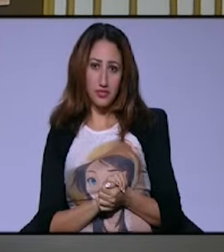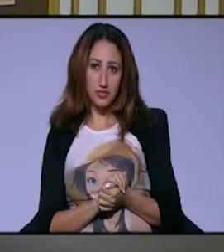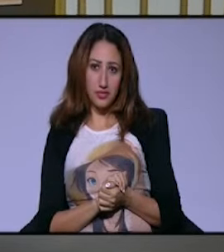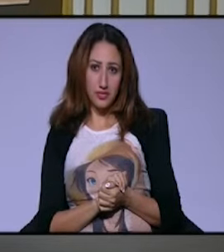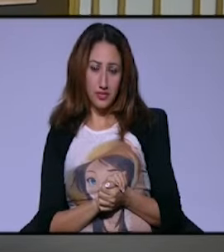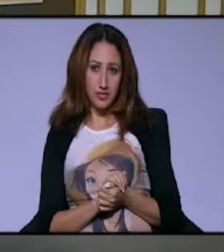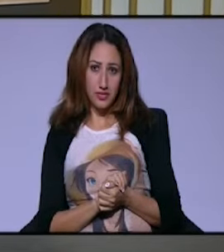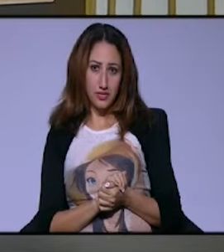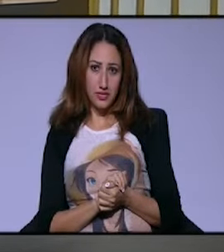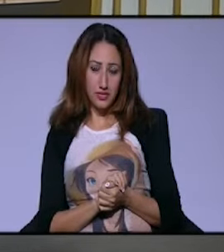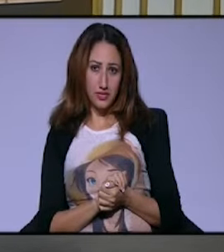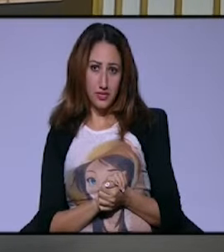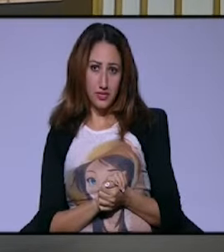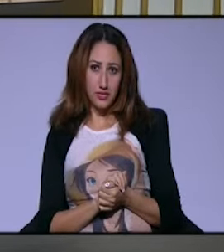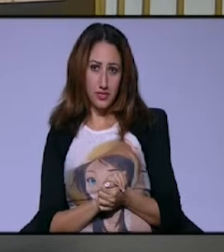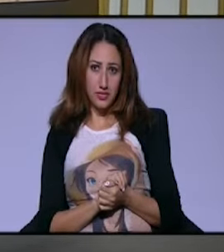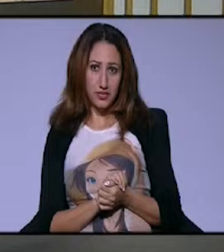وولى